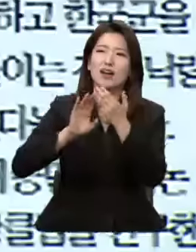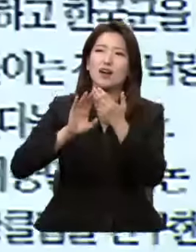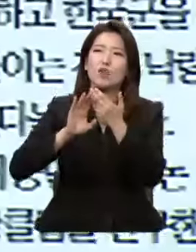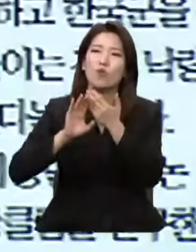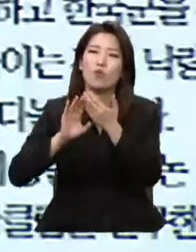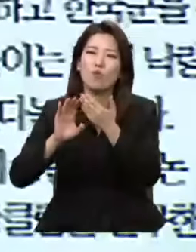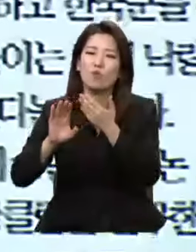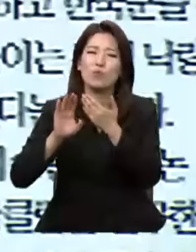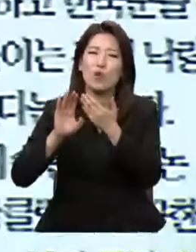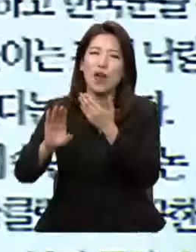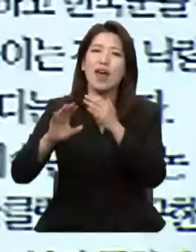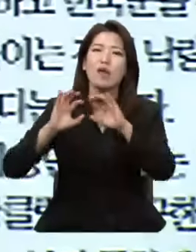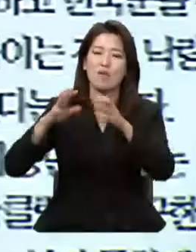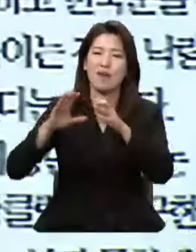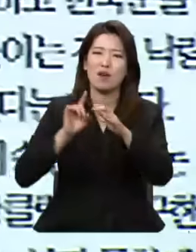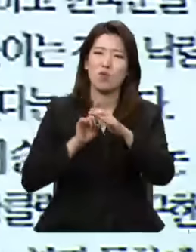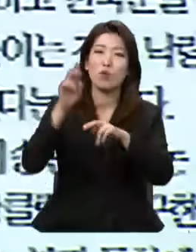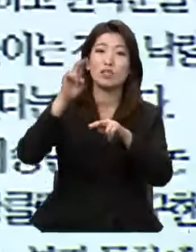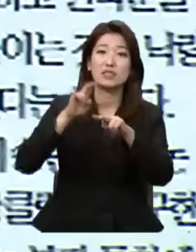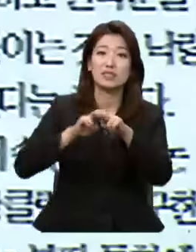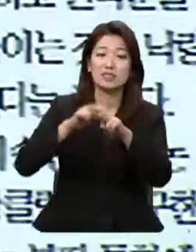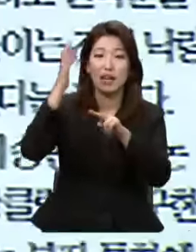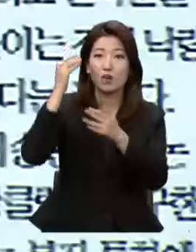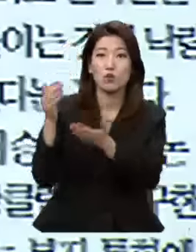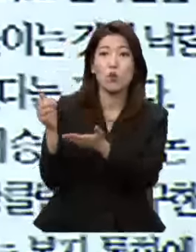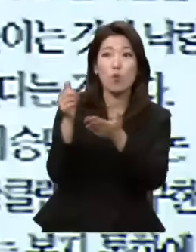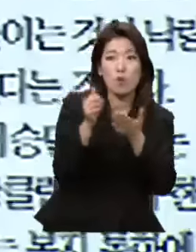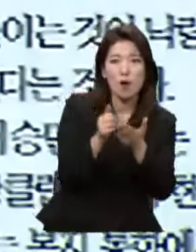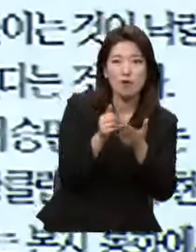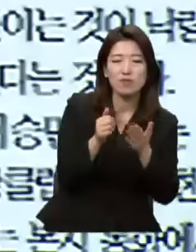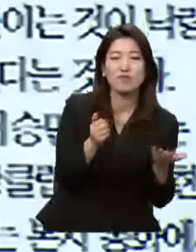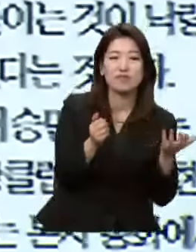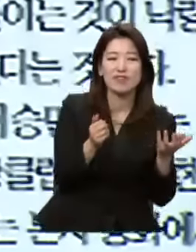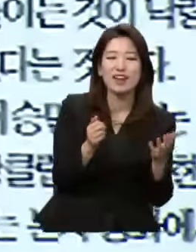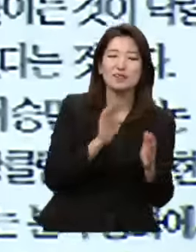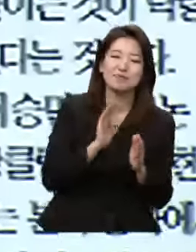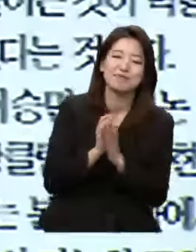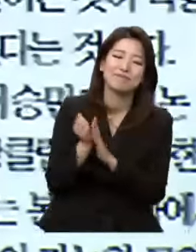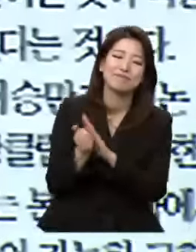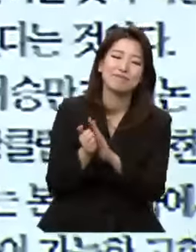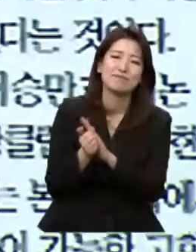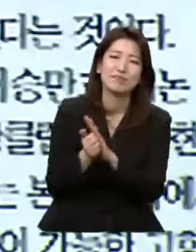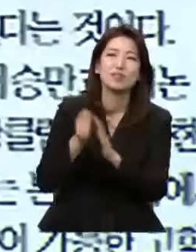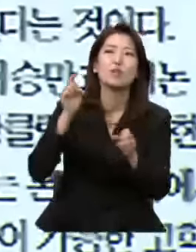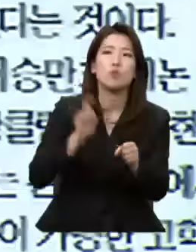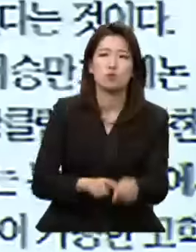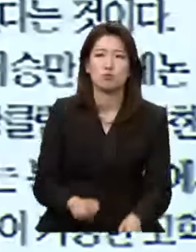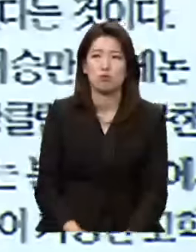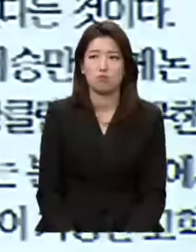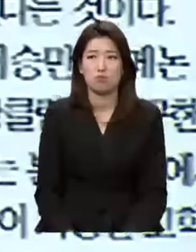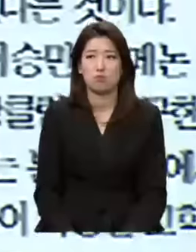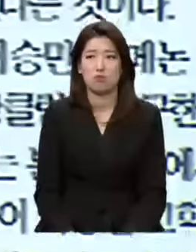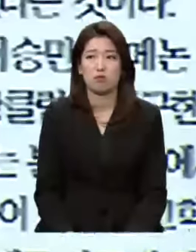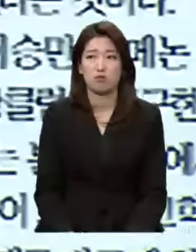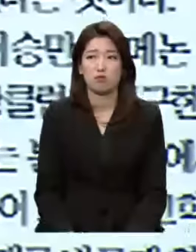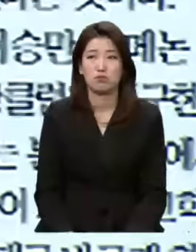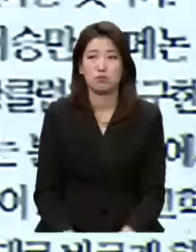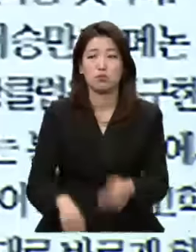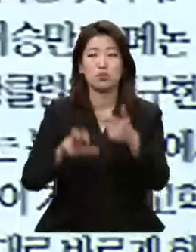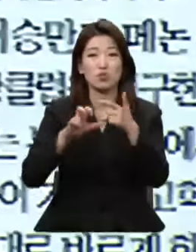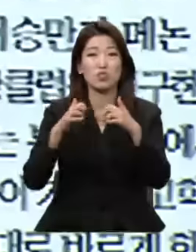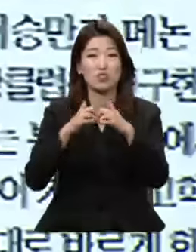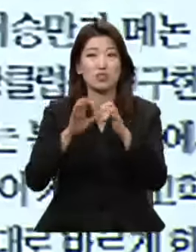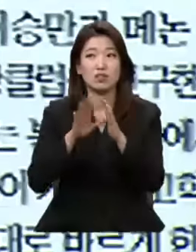엔터테인 하기 위한 것이다 625 전쟁으로 한때 부산에 있었다이 되게 잘 교육받고 영어를 할 줄